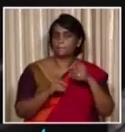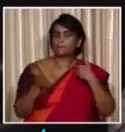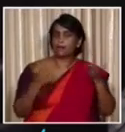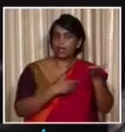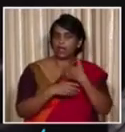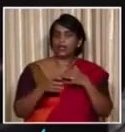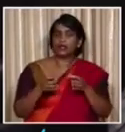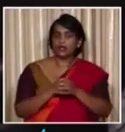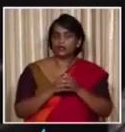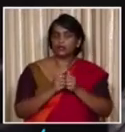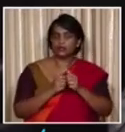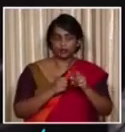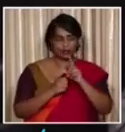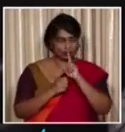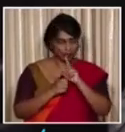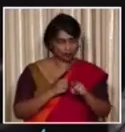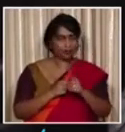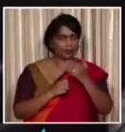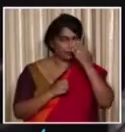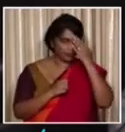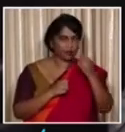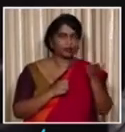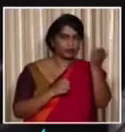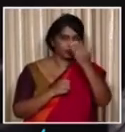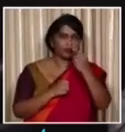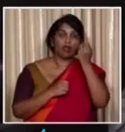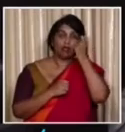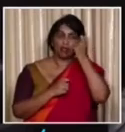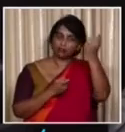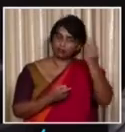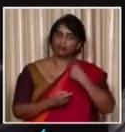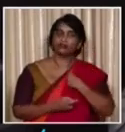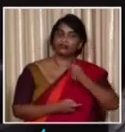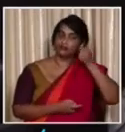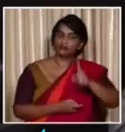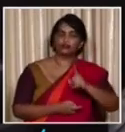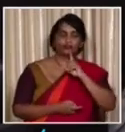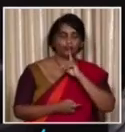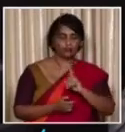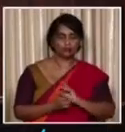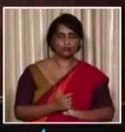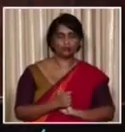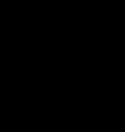ඔක්කොම එකතු වෙලා ඒක කරමු කියලා ඉල්ලනවා. කරුණාකරලා ඔබතුමාලගේ පැත්තෙන් මේ යෝජනාව ස්ථිර කරන්න කියලා මම ඉල්ලා හිටනවා.